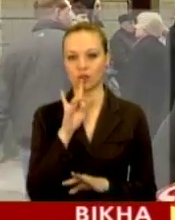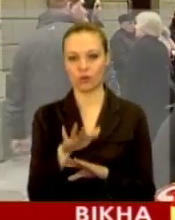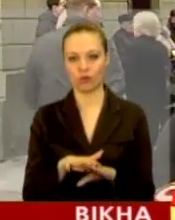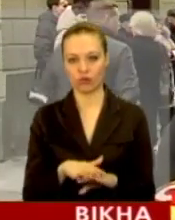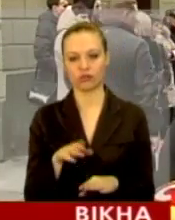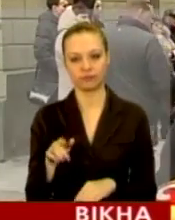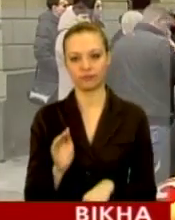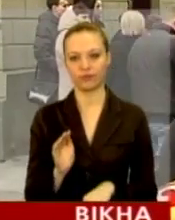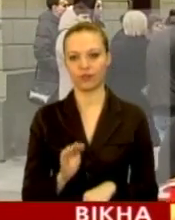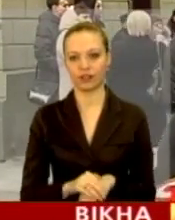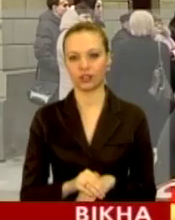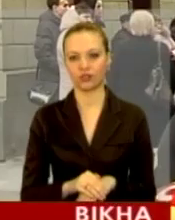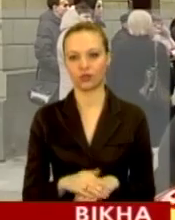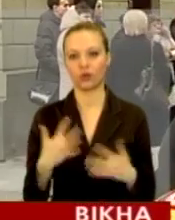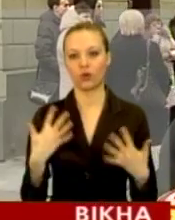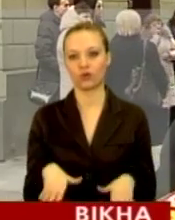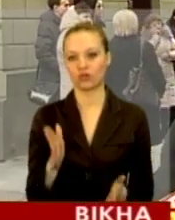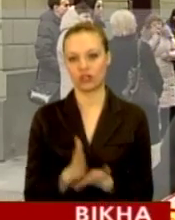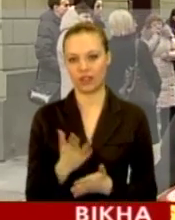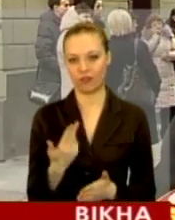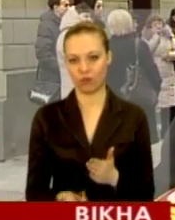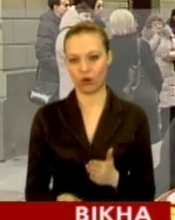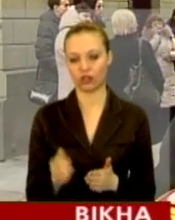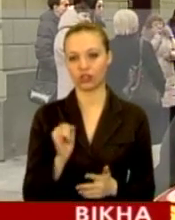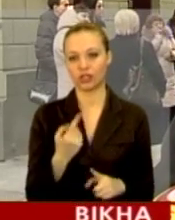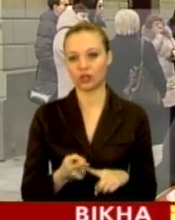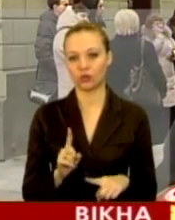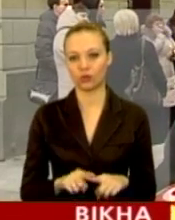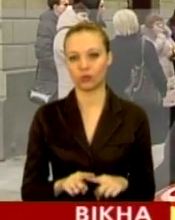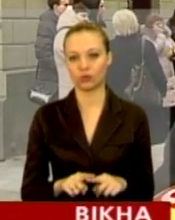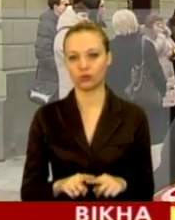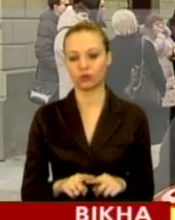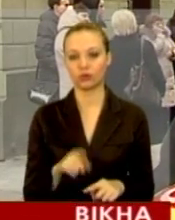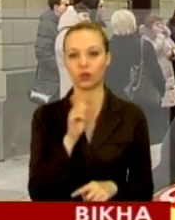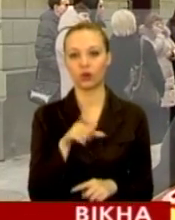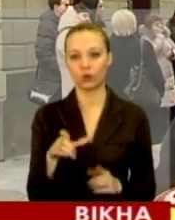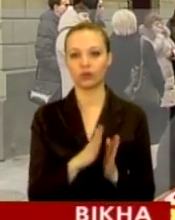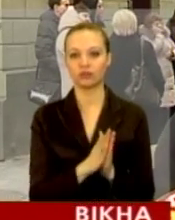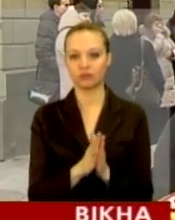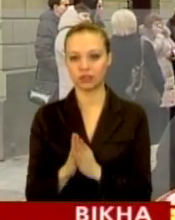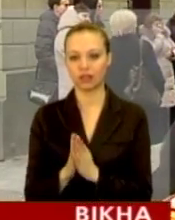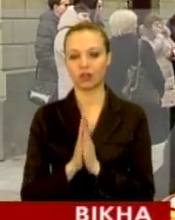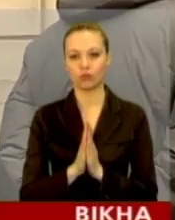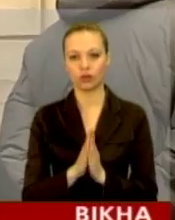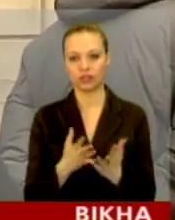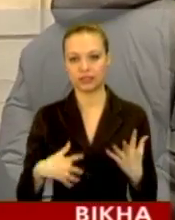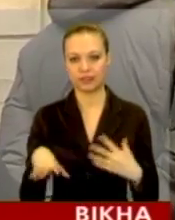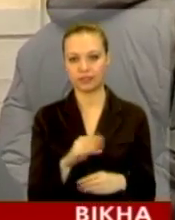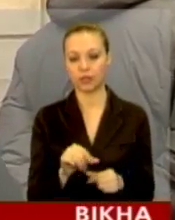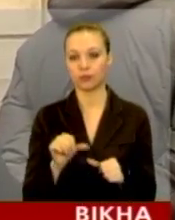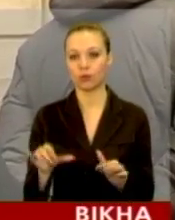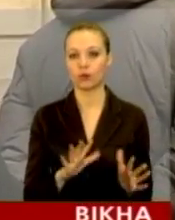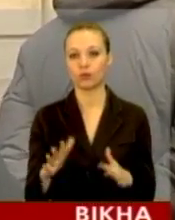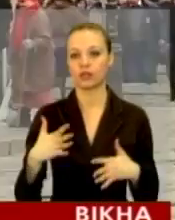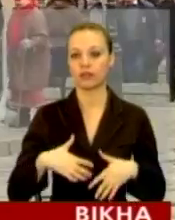той фактично вже є у програші. І тому люди закликають молитися всіх. Попри події